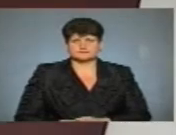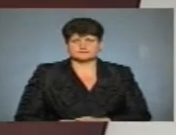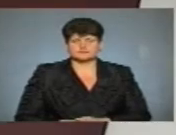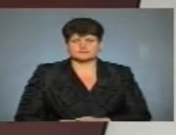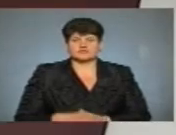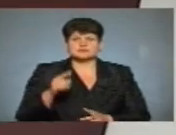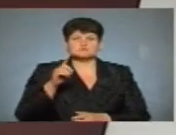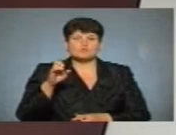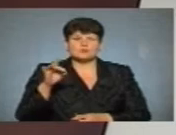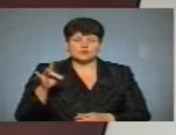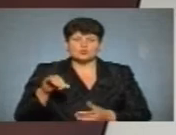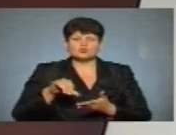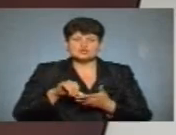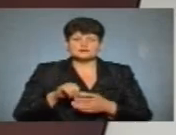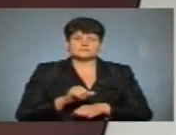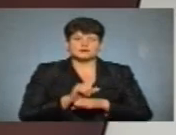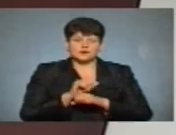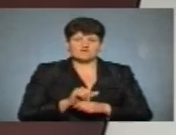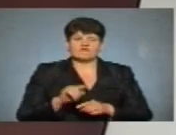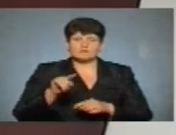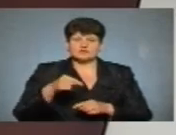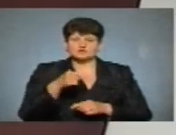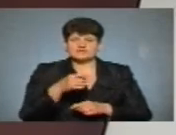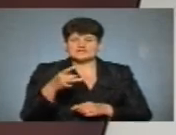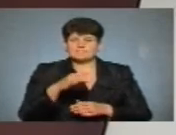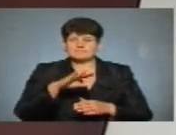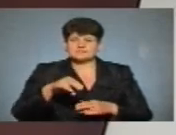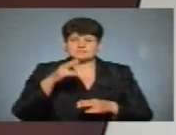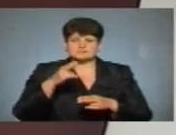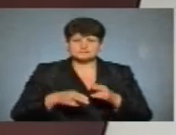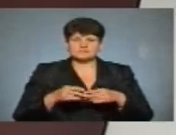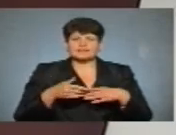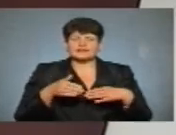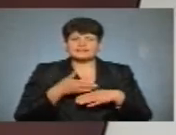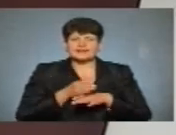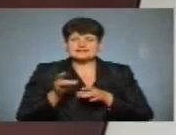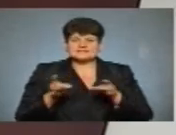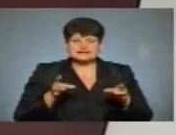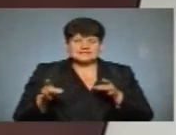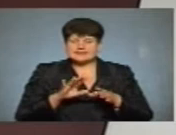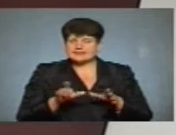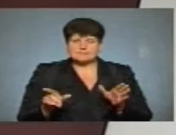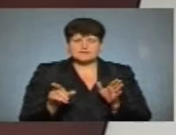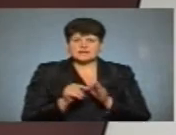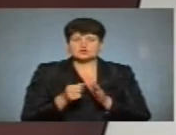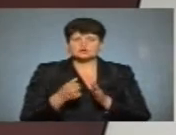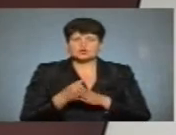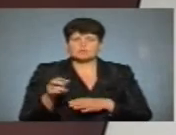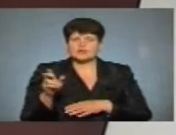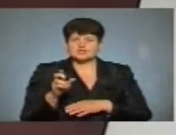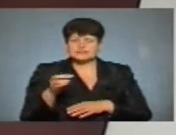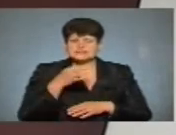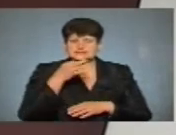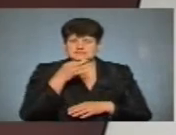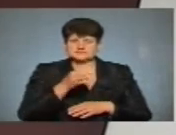У Зборові учасники віче вимагали, щоб їхній район після завершення децентралізації не приєднували до Бережанського, повідомила